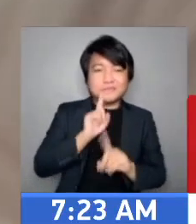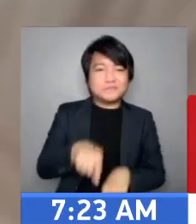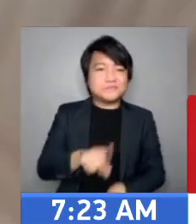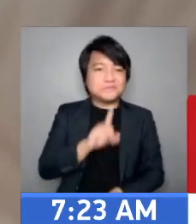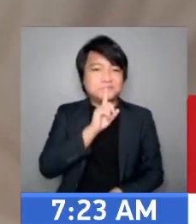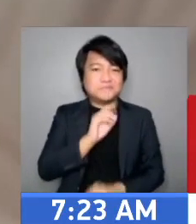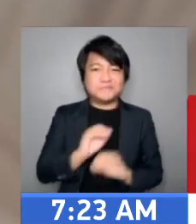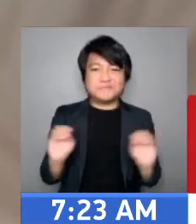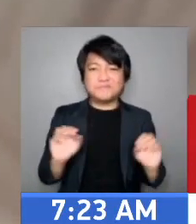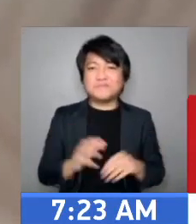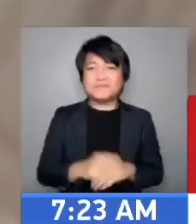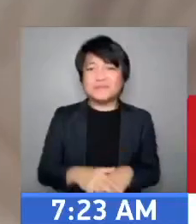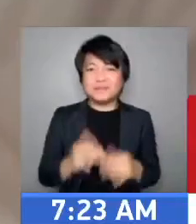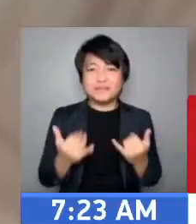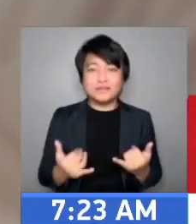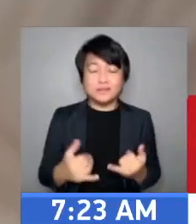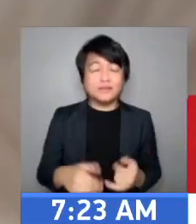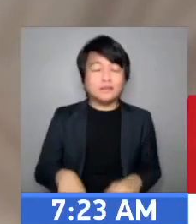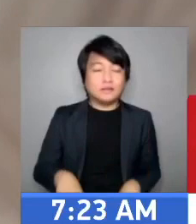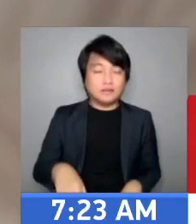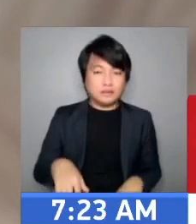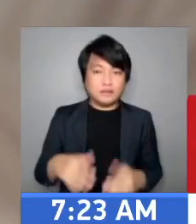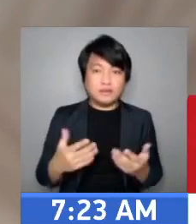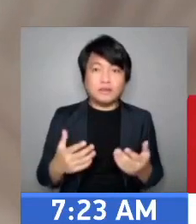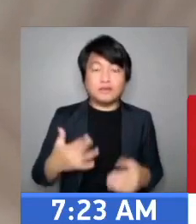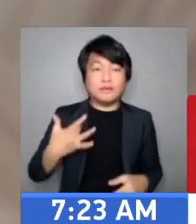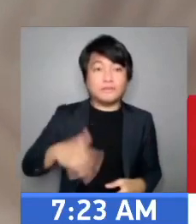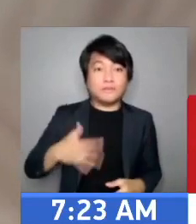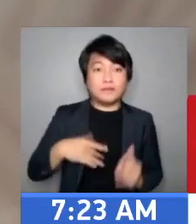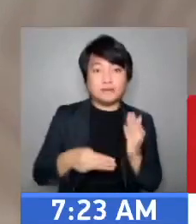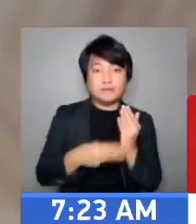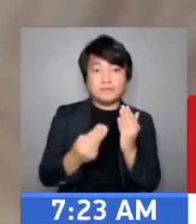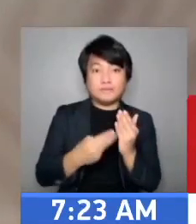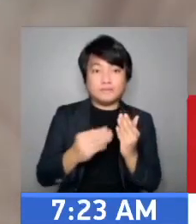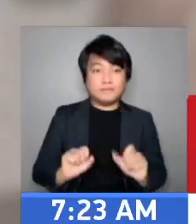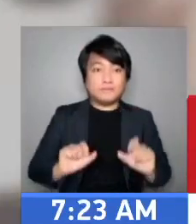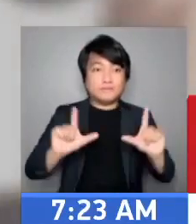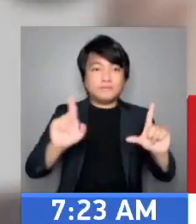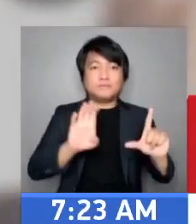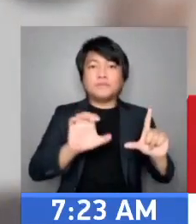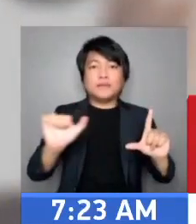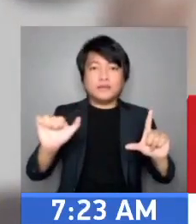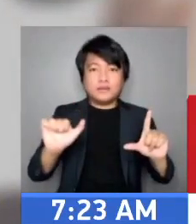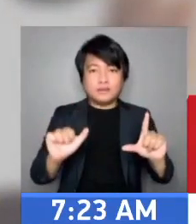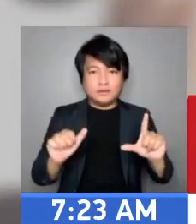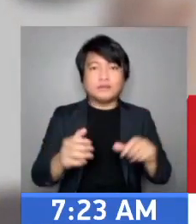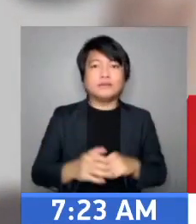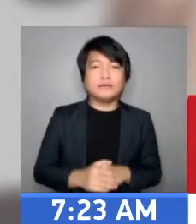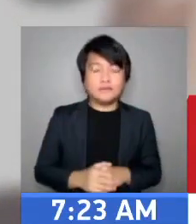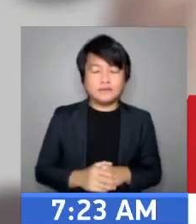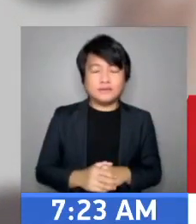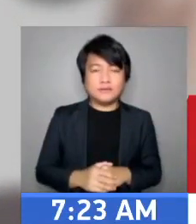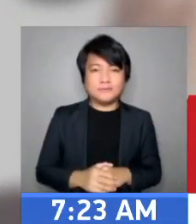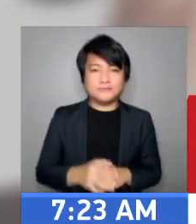June issue ng isang local fashion magazine. Litaw ang classic beauty ni Bea sa cover at iba pang glam photos niya sa